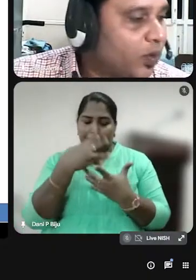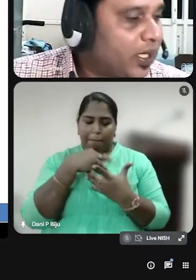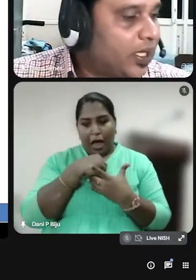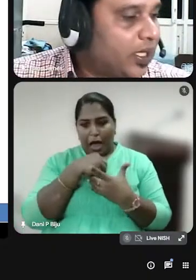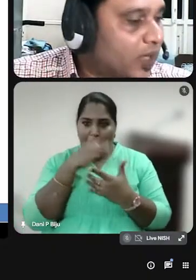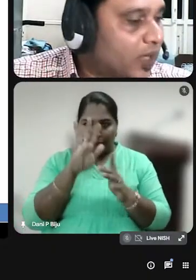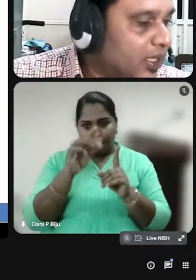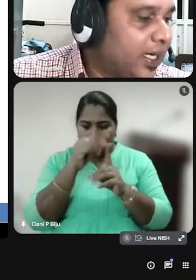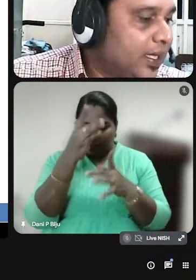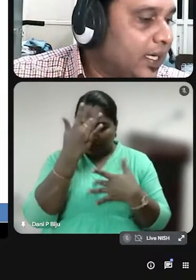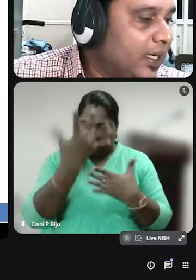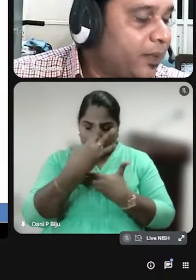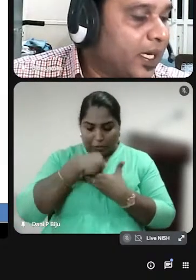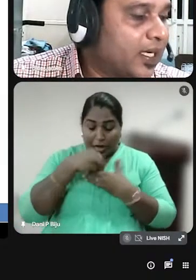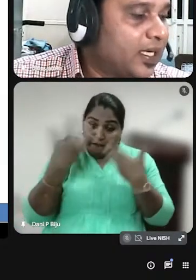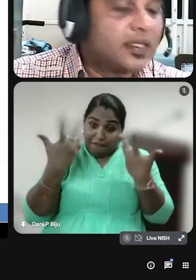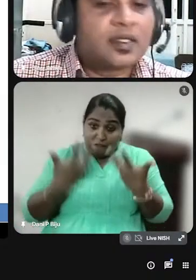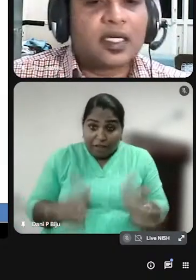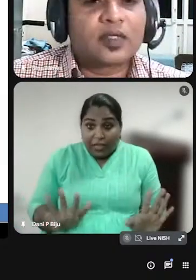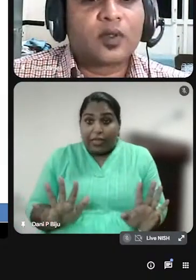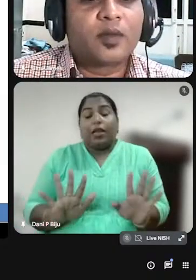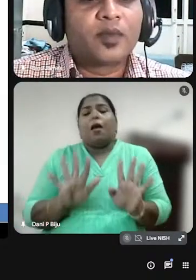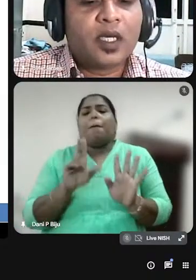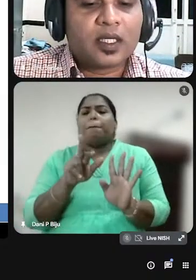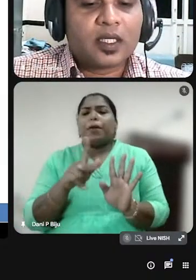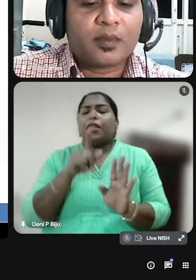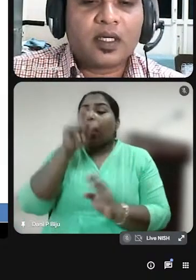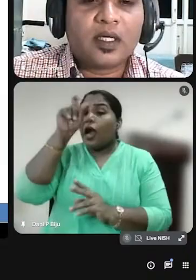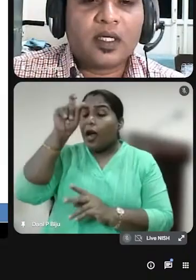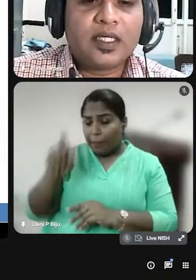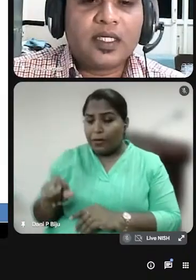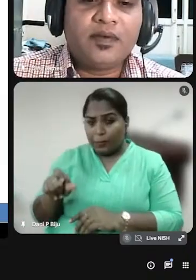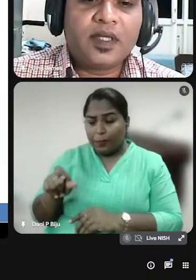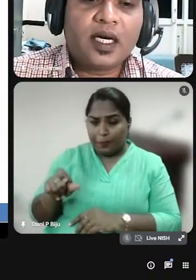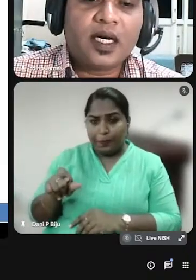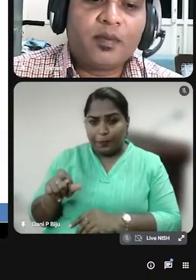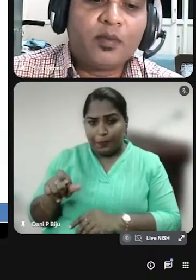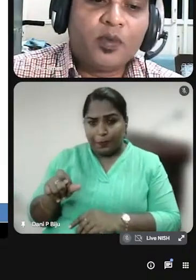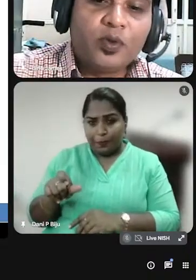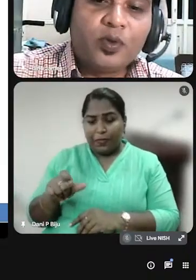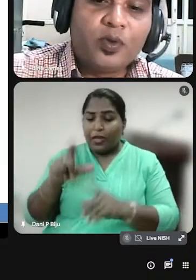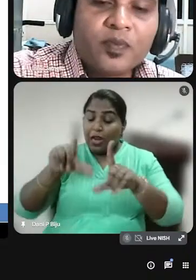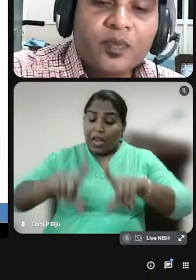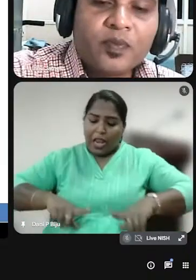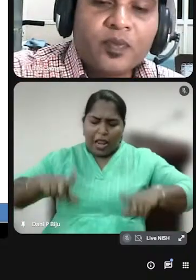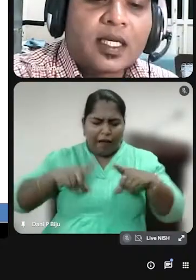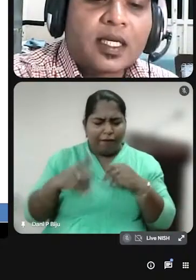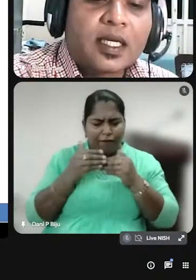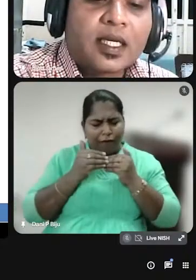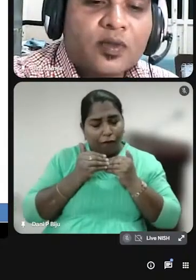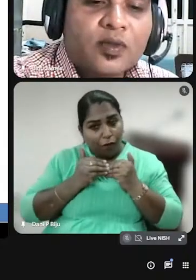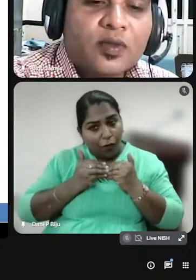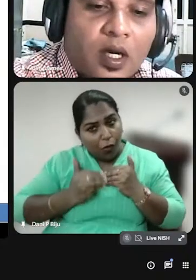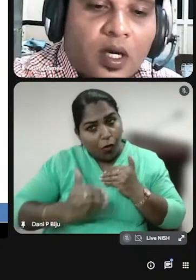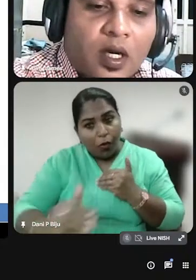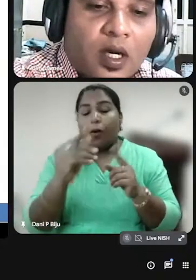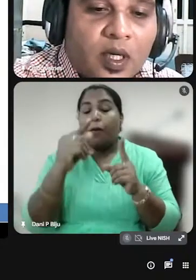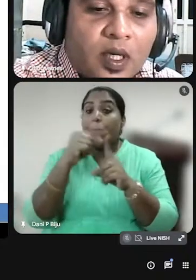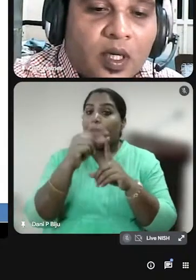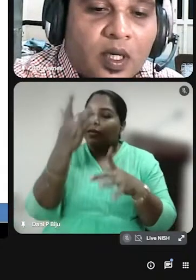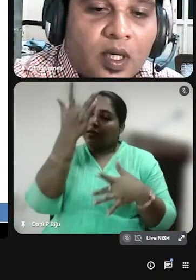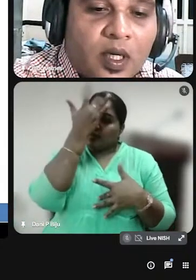അസുഖം ഒരിക്കൽ വന്നു കഴിഞ്ഞാൽ, പാർക്കിൻസൺസ് അസുഖം നമുക്ക് ജീവിതകാലം മുഴുവനും പാർക്കിൻസൺസ് അസുഖം